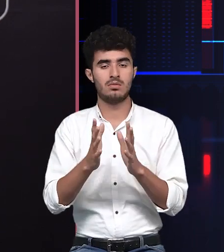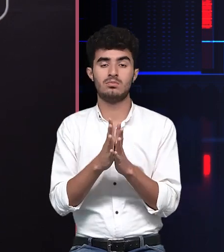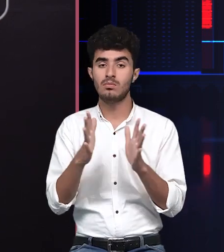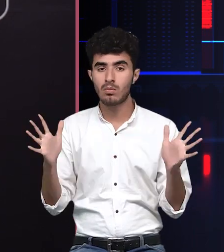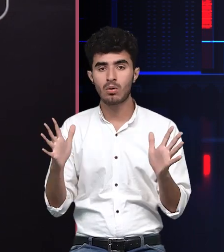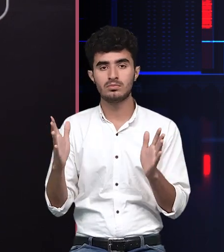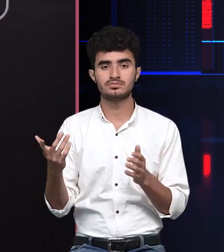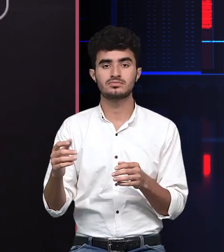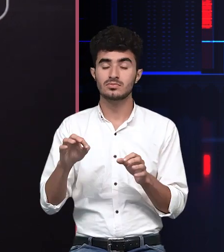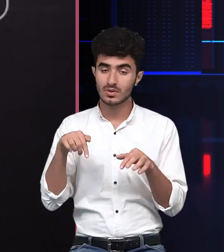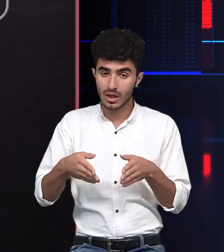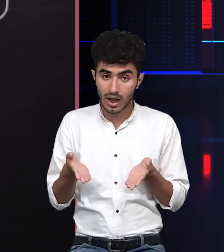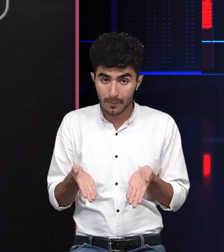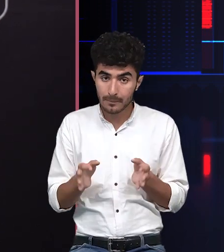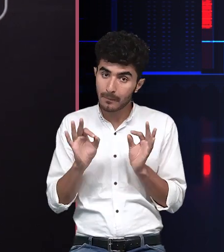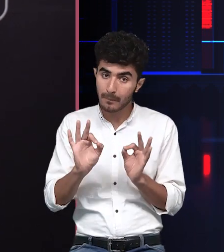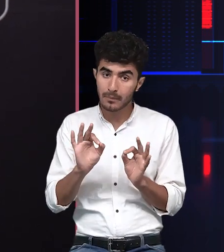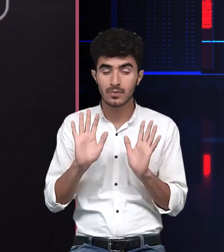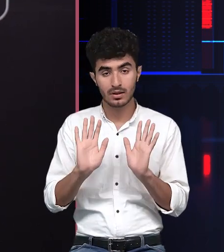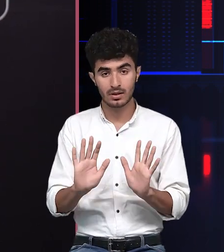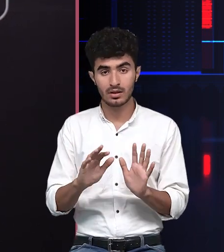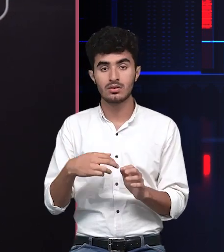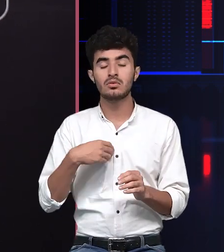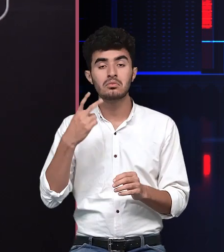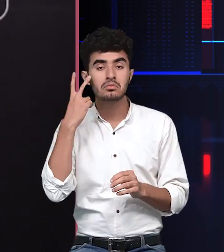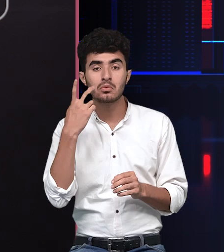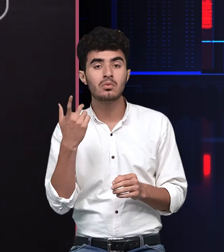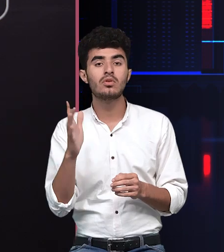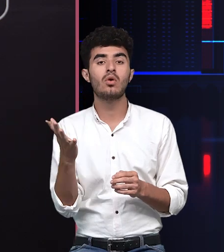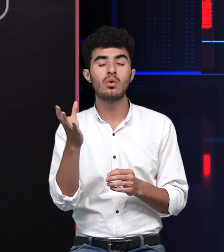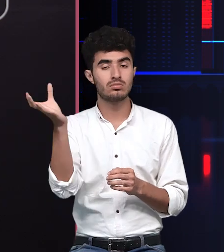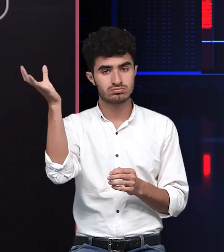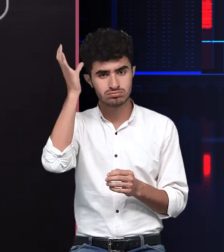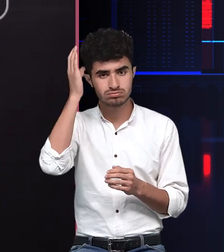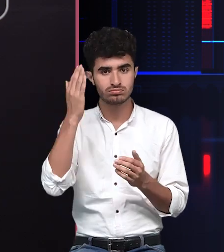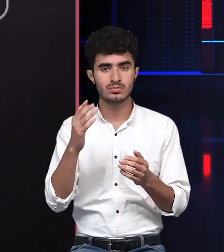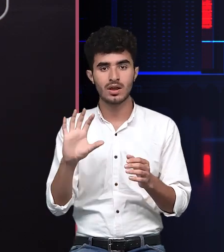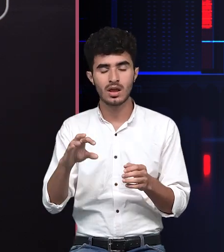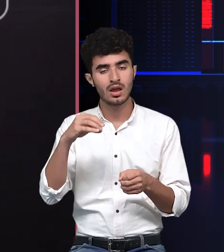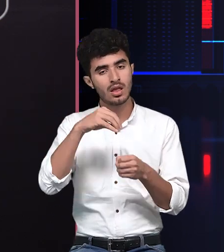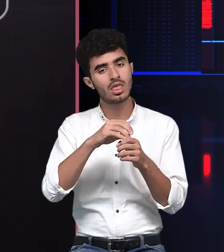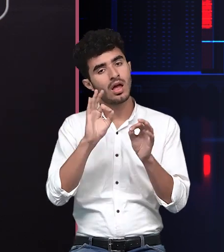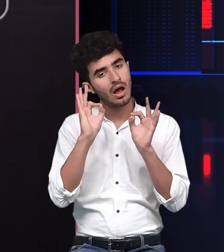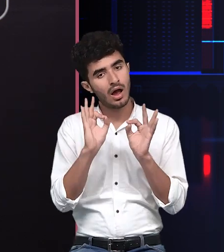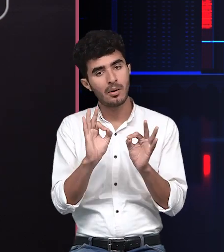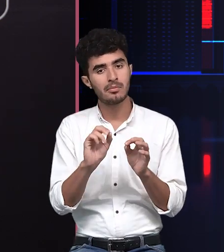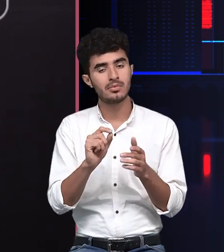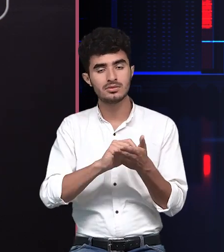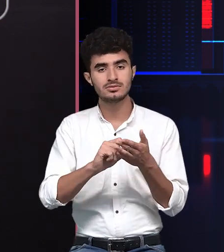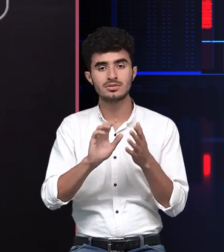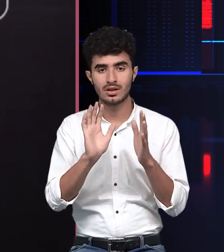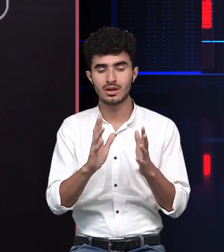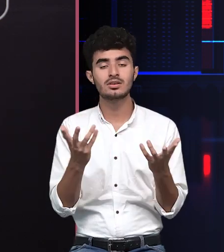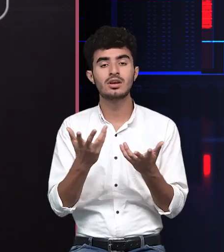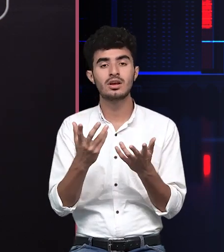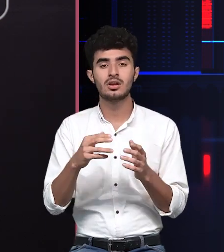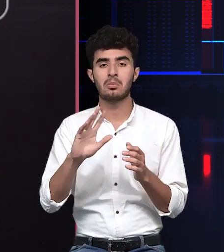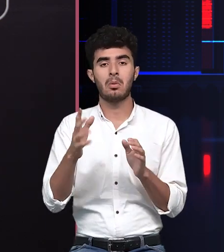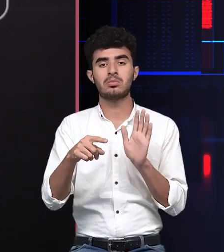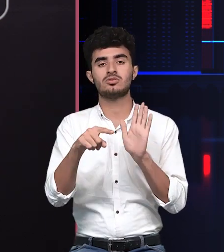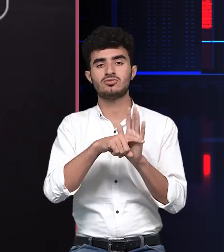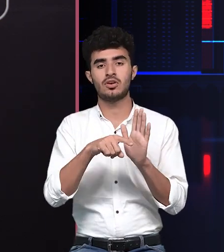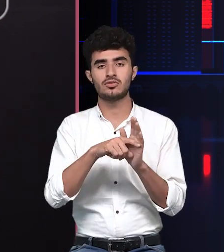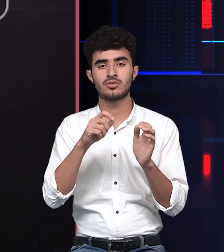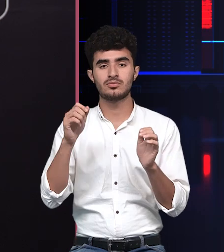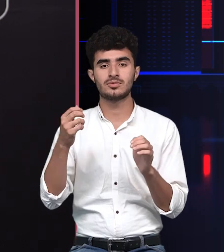लिखे घरों में भी एक स्टिग्मेटाइज्ड सब्जेक्ट है ये नहीं, कोई भी नहीं कहता कि मेरे बच्चे को डिप्रेशन हो रहा